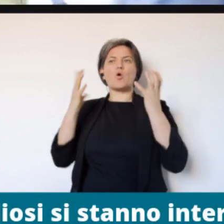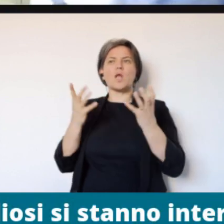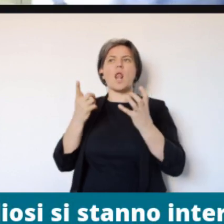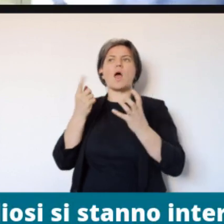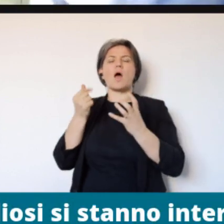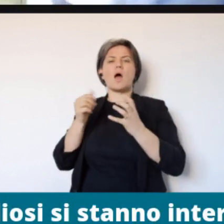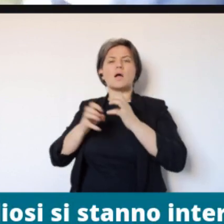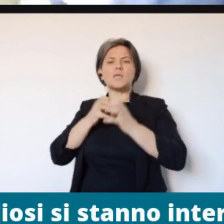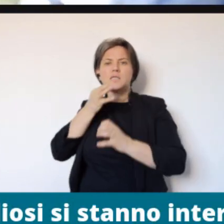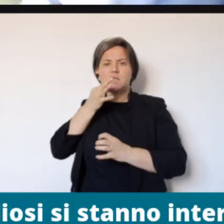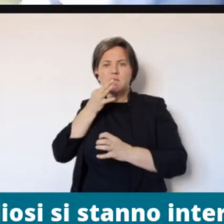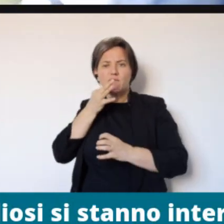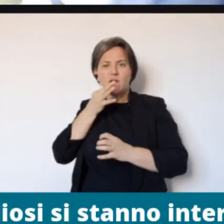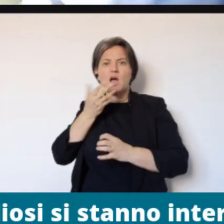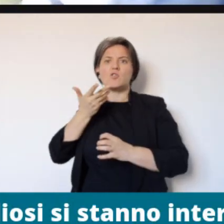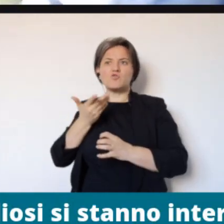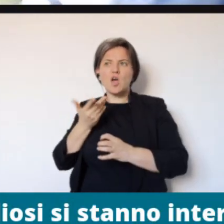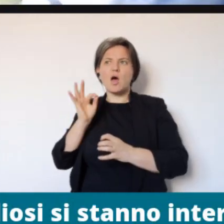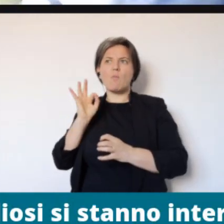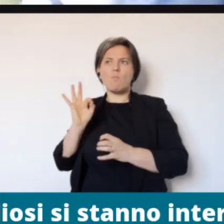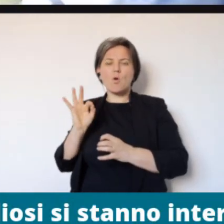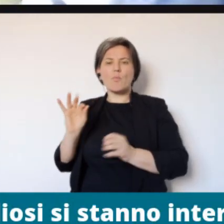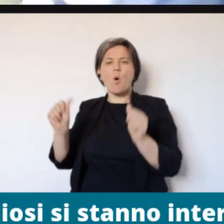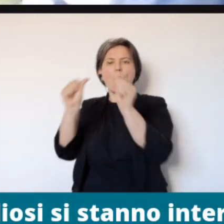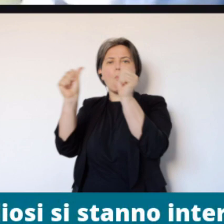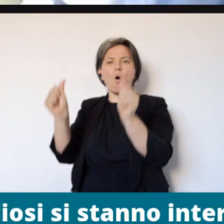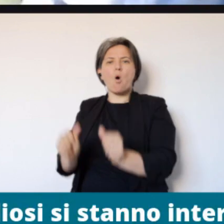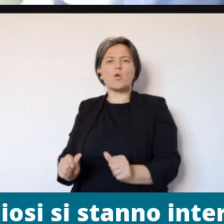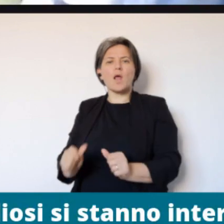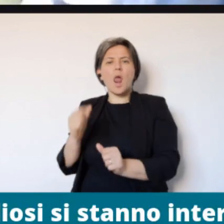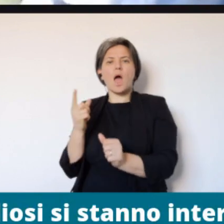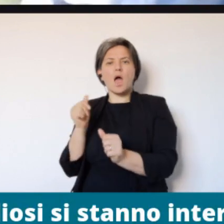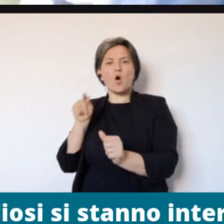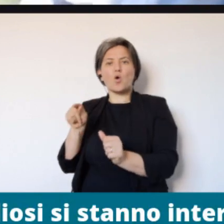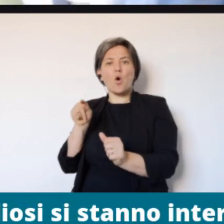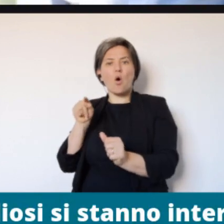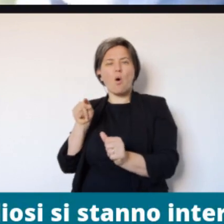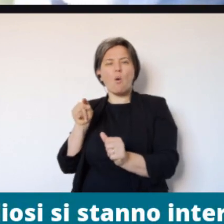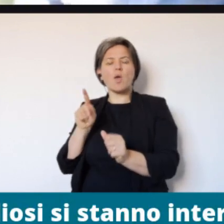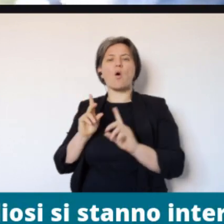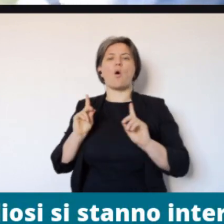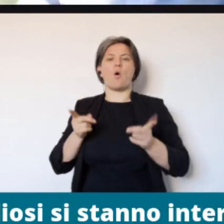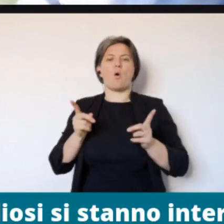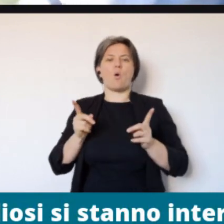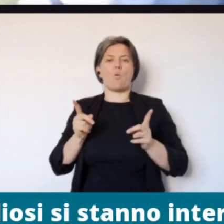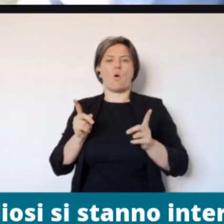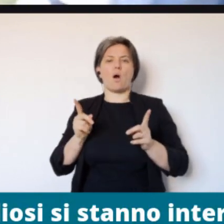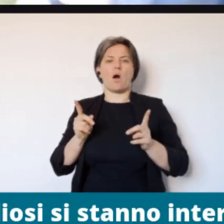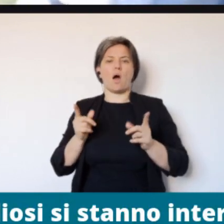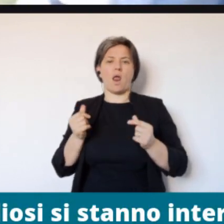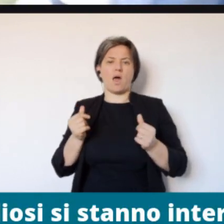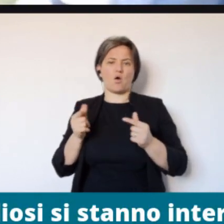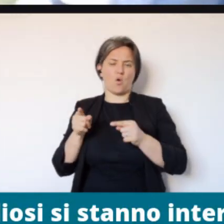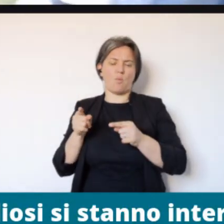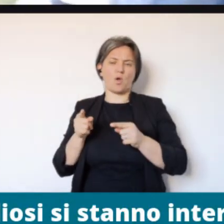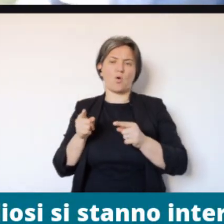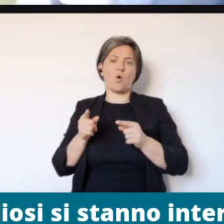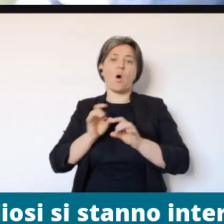dell'economia mondiale? Che c'è un paradigma economico di liberismo